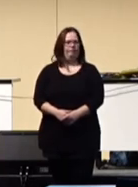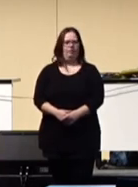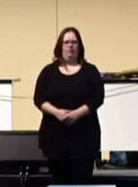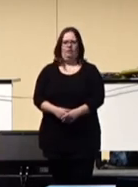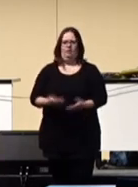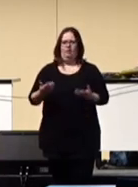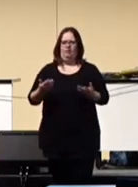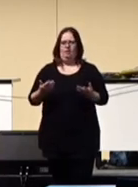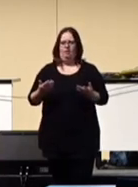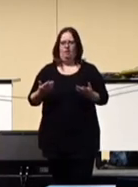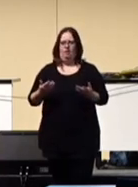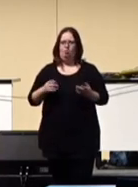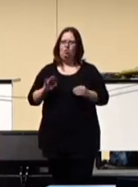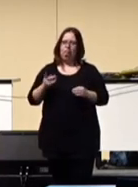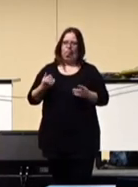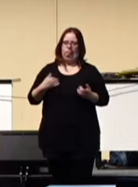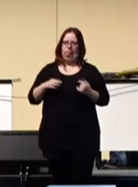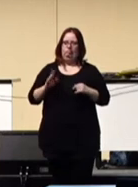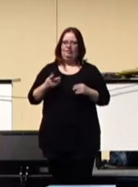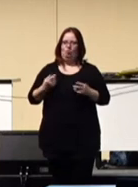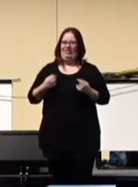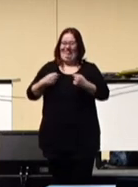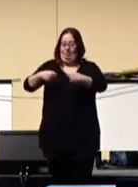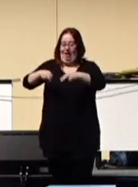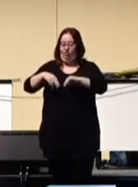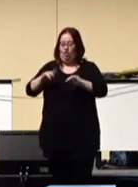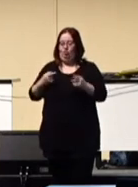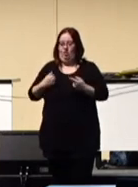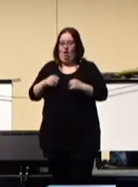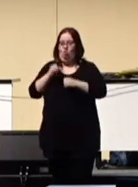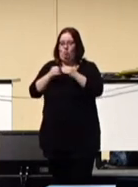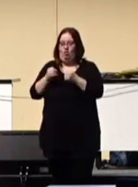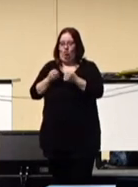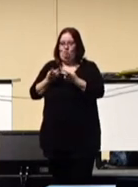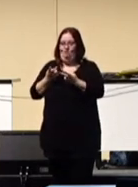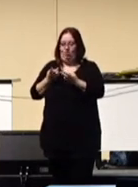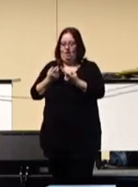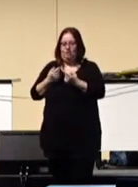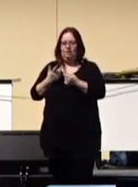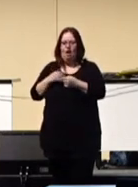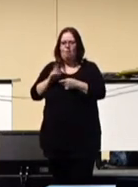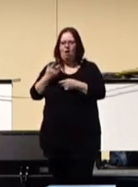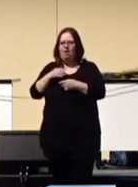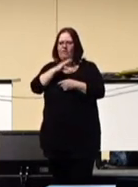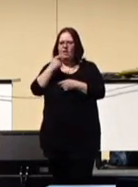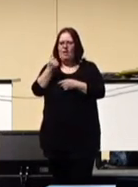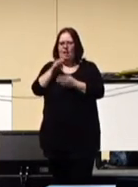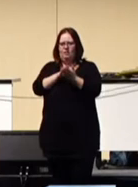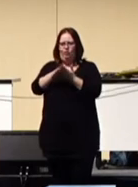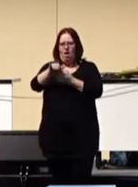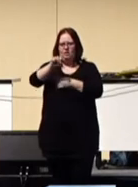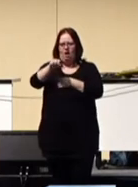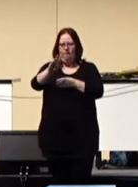Das provoziert jetzt im Prinzip diese Nichtbeantwortung der Frage, provoziert jetzt die Frage, wieso geben wir viel Geld für SAP